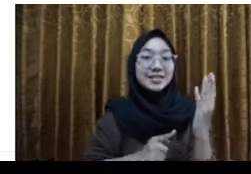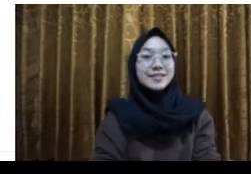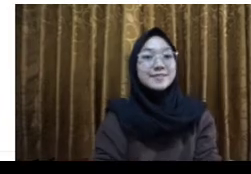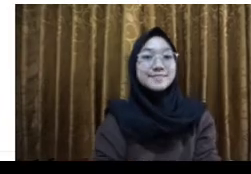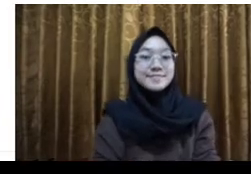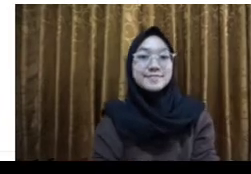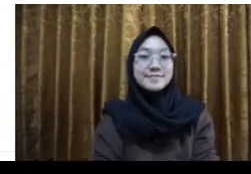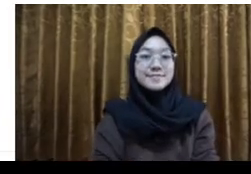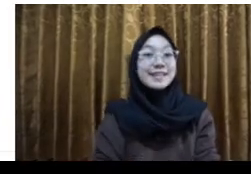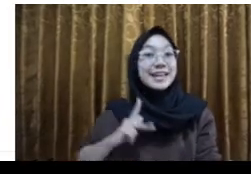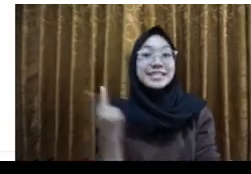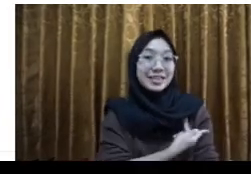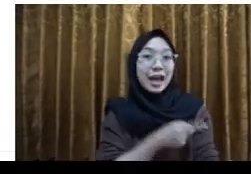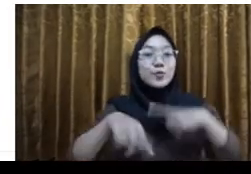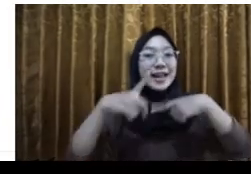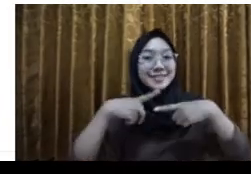mulai.